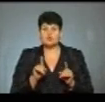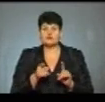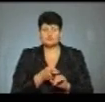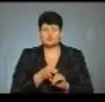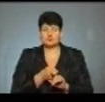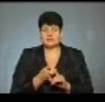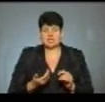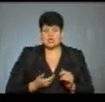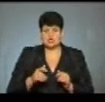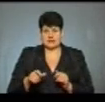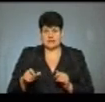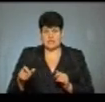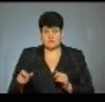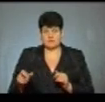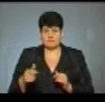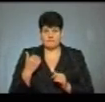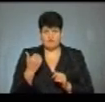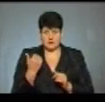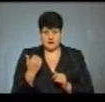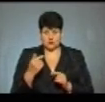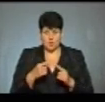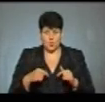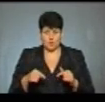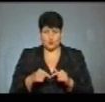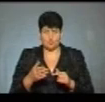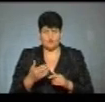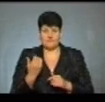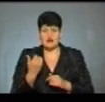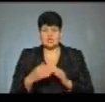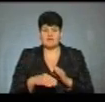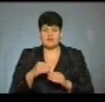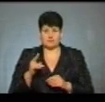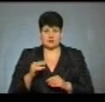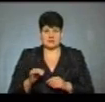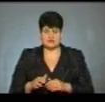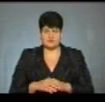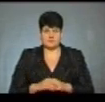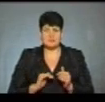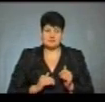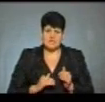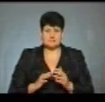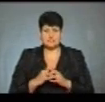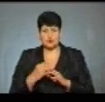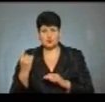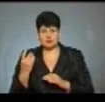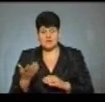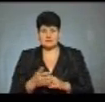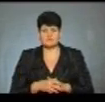стосується жителів вашого округу, ваших виборців, зокрема, підприємців сільського